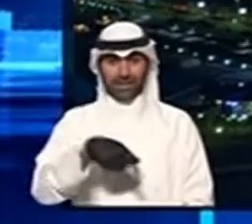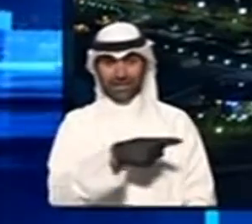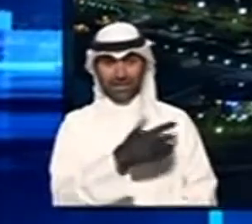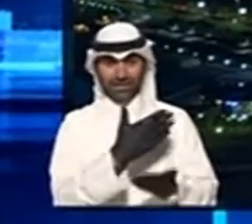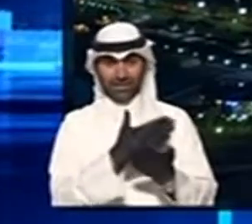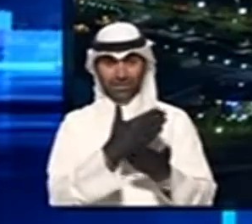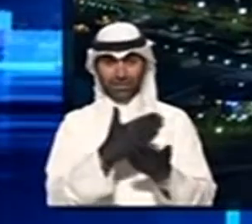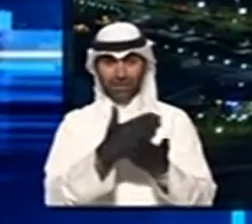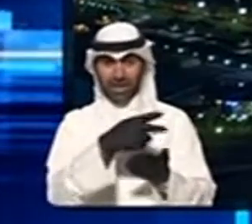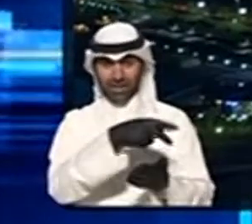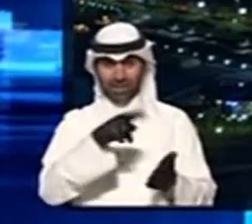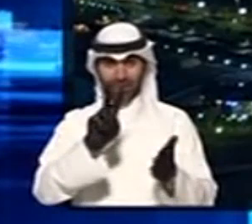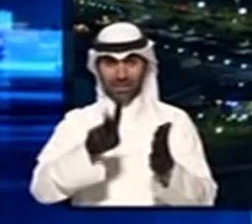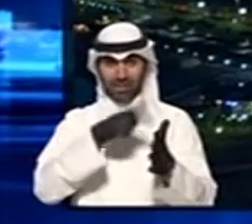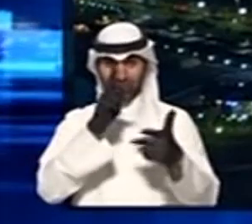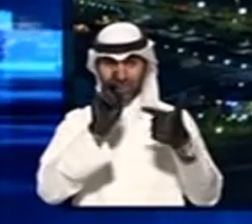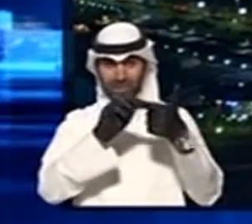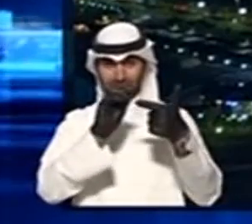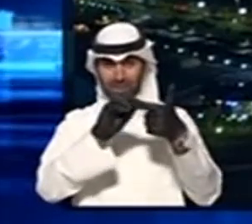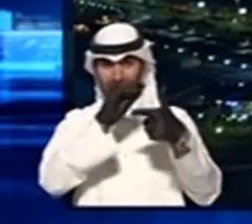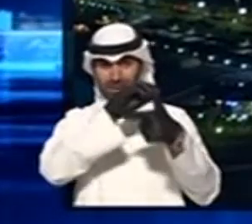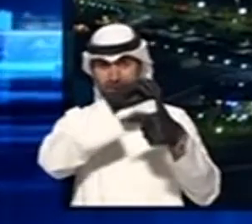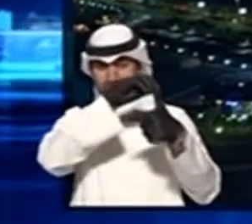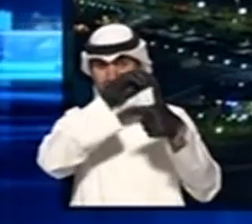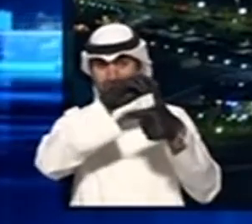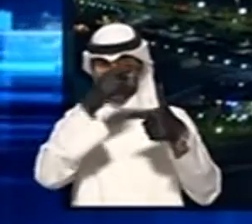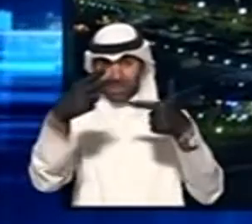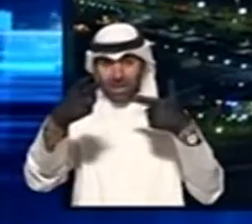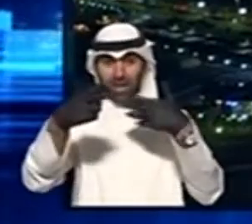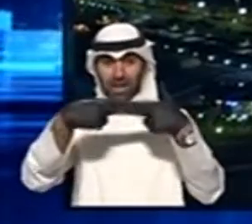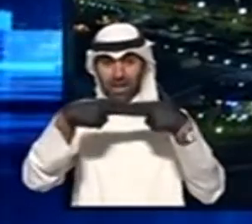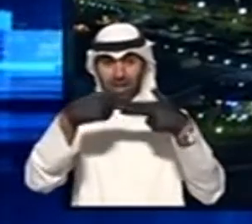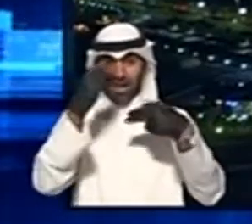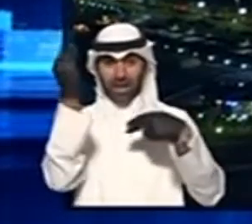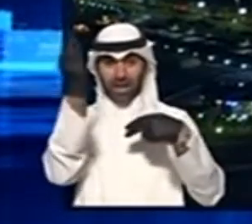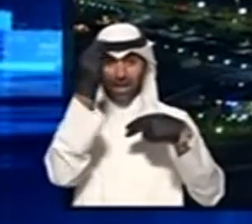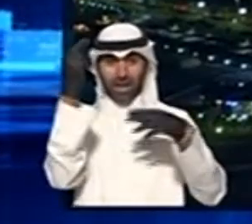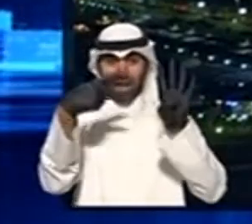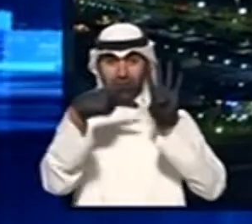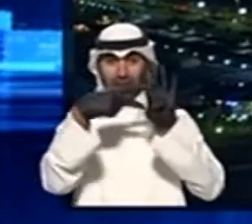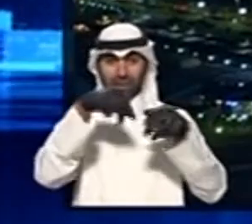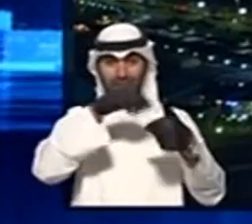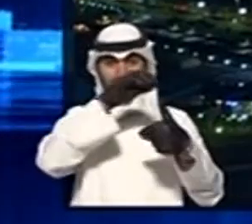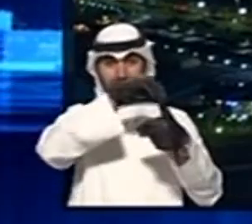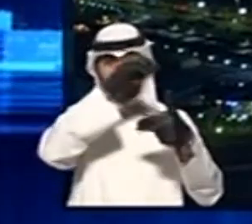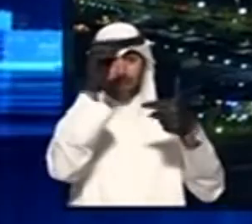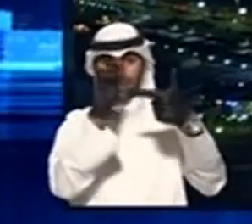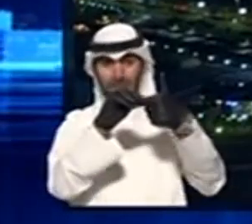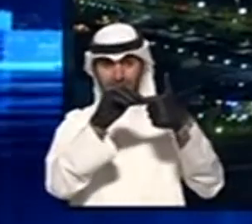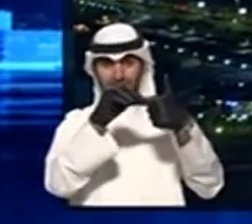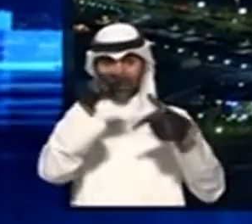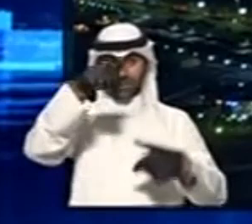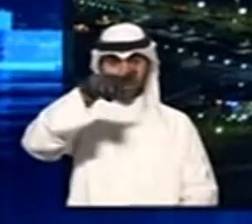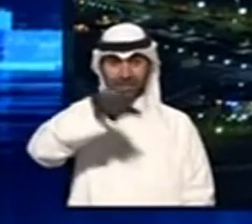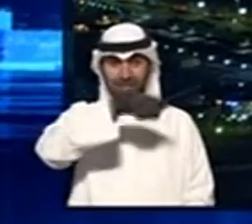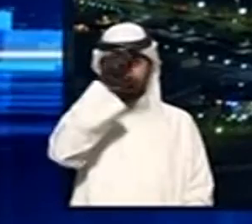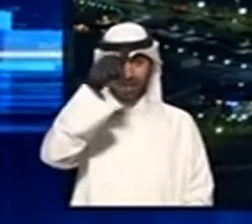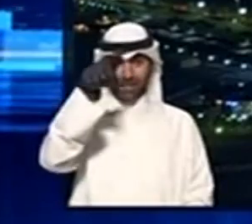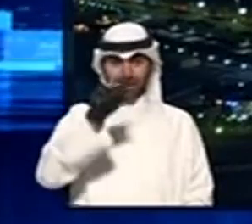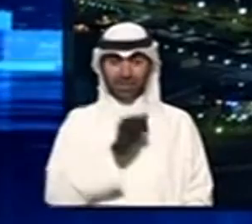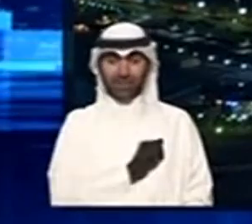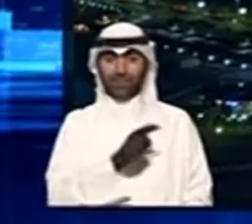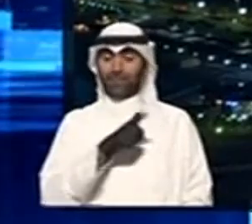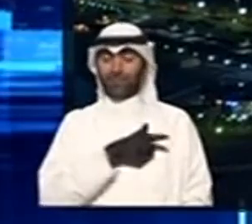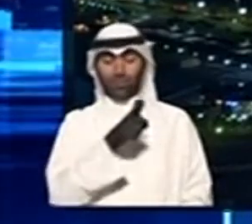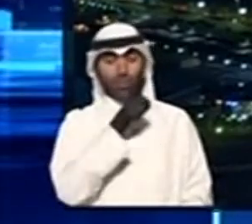هي تعاون والتفاؤل لكن دون تهاون، وبالتالي كذلك كان هناك